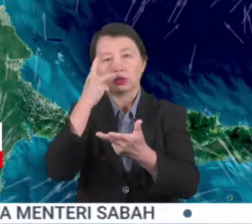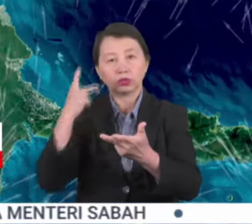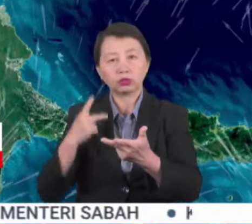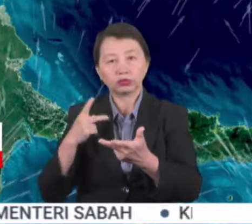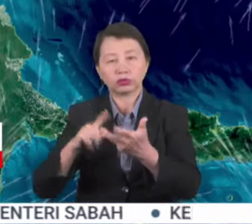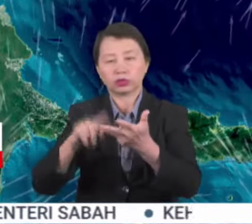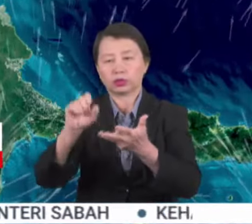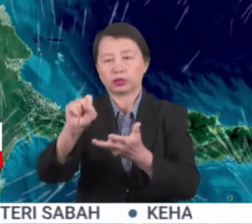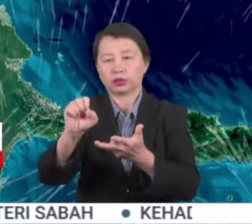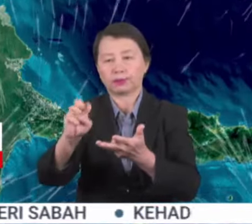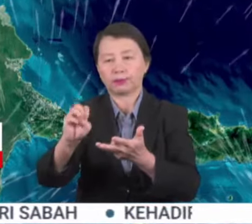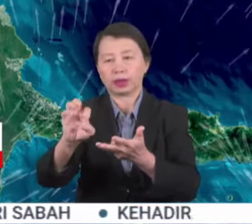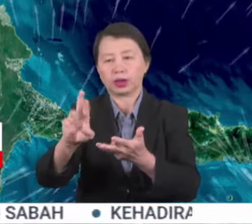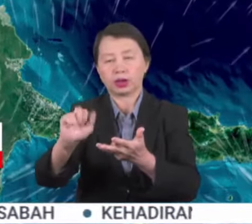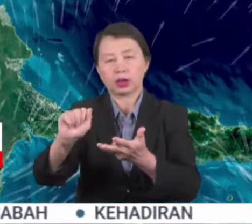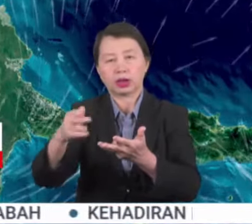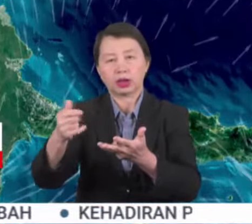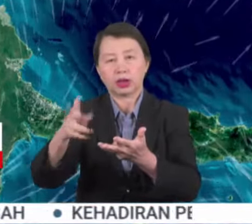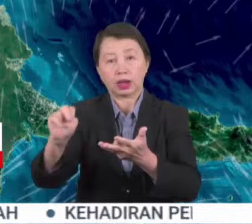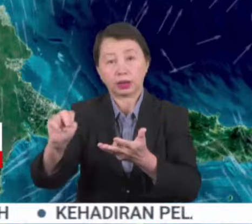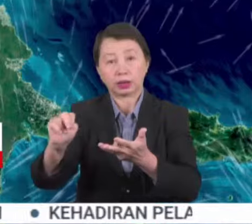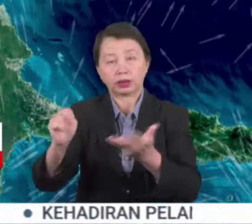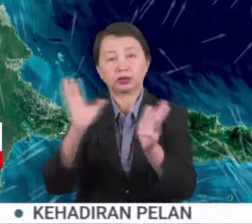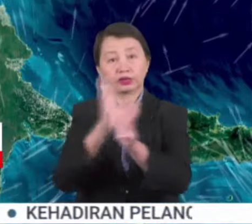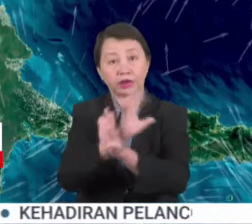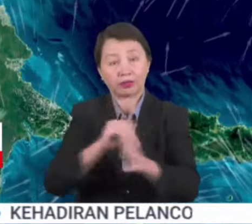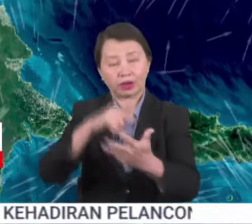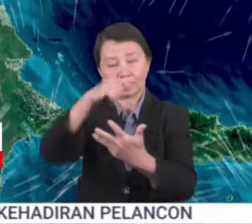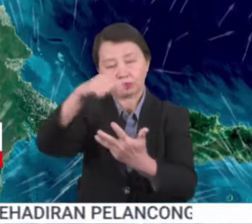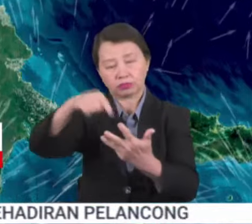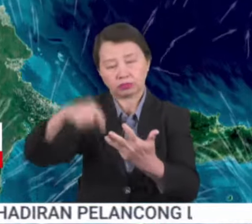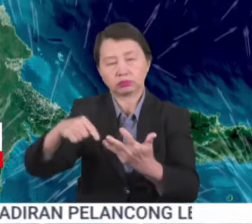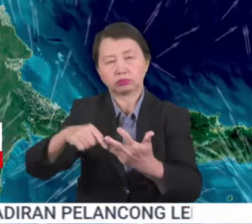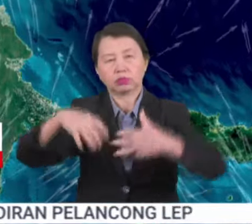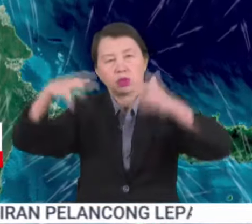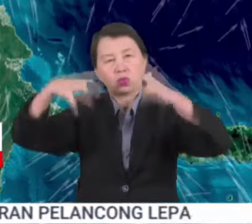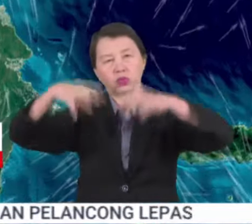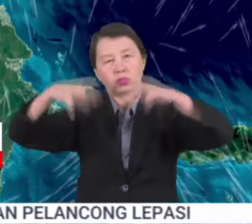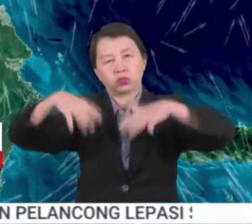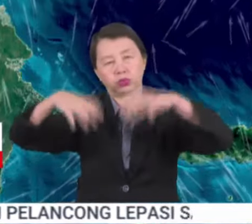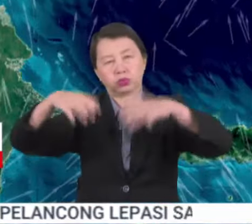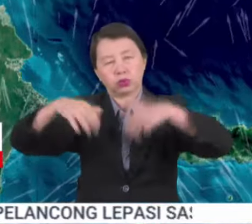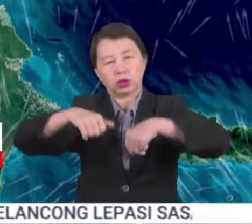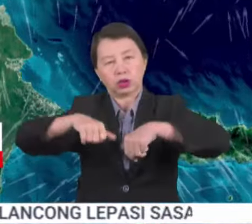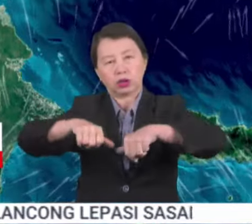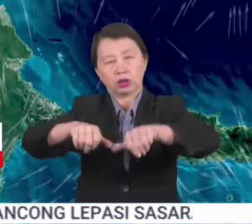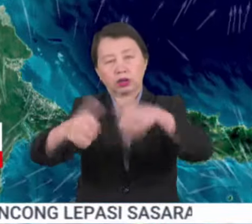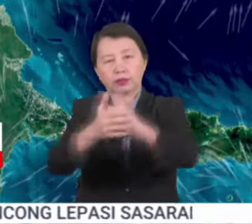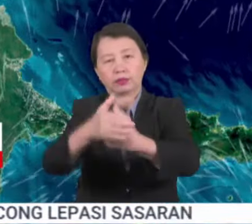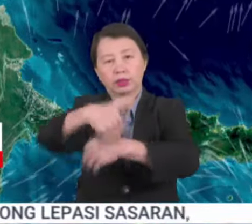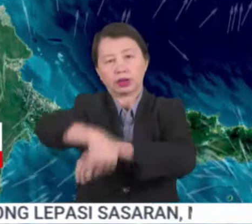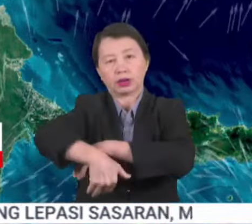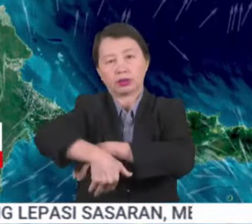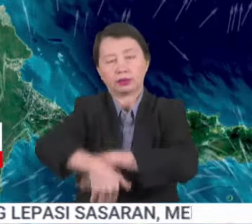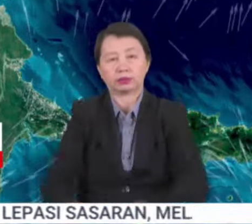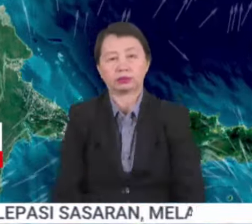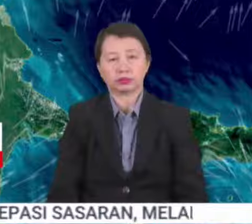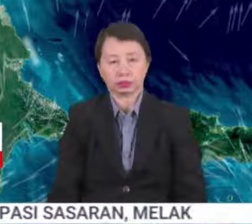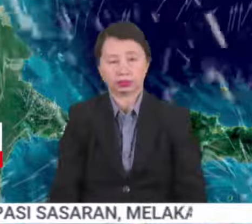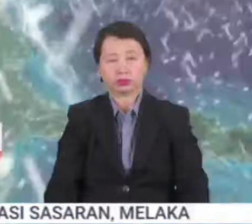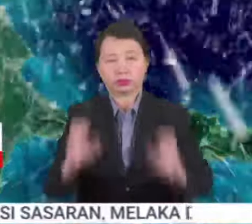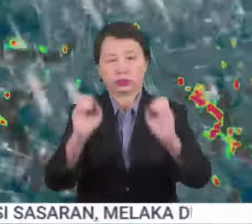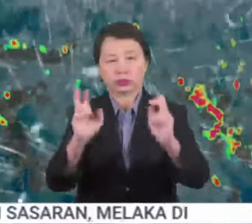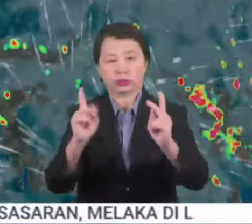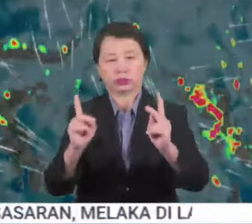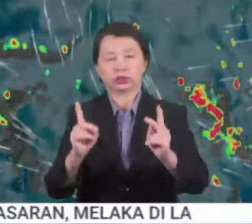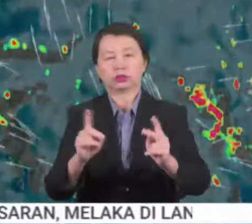dan Samarahan di Sarawak. Hujan di bahagian Sarawak ini berpotensi juga untuk berterusan sehingga ke malam nanti.